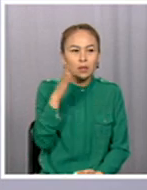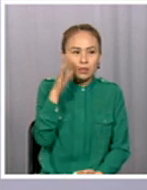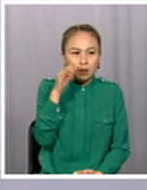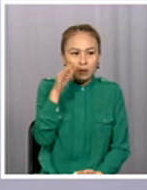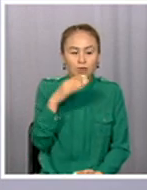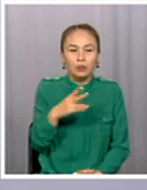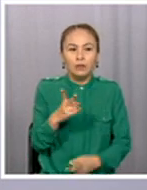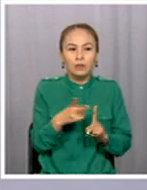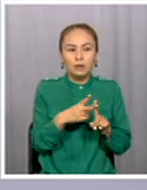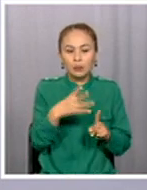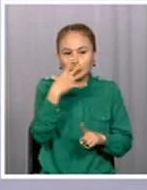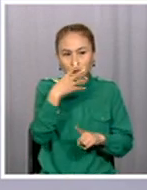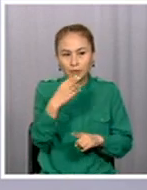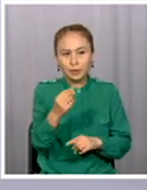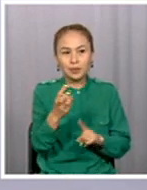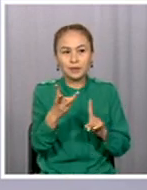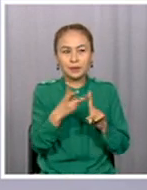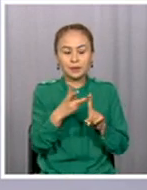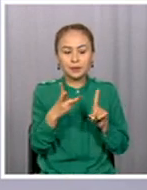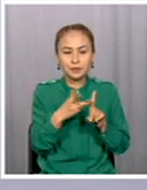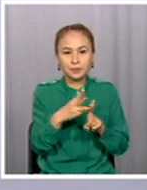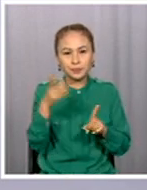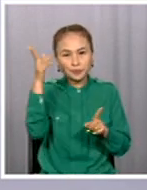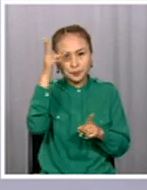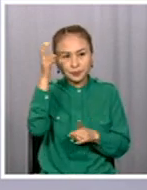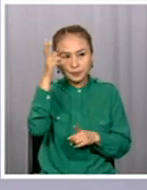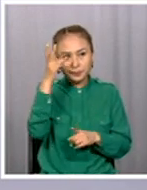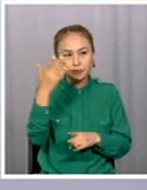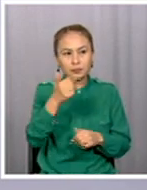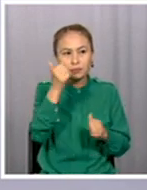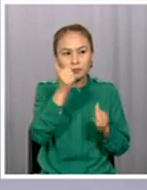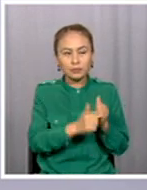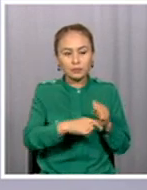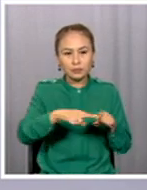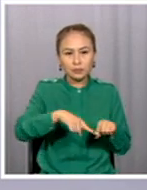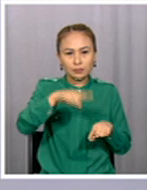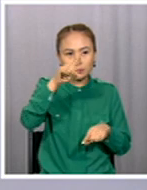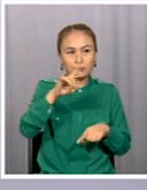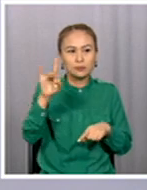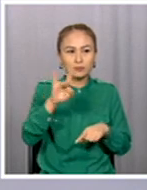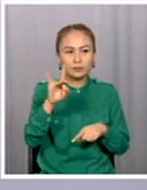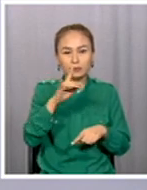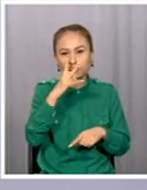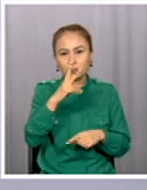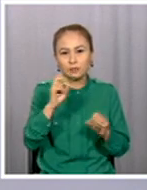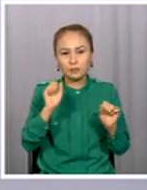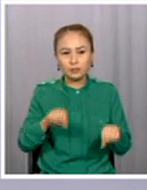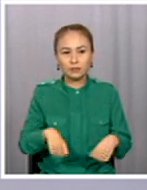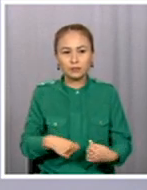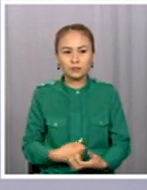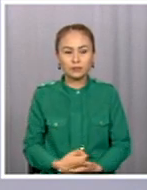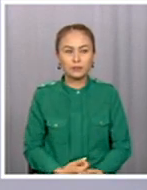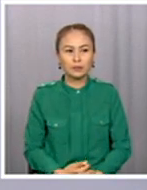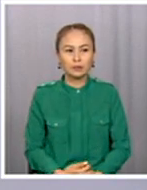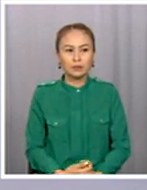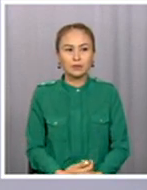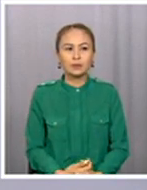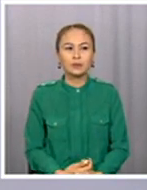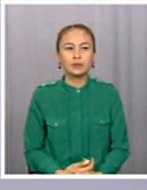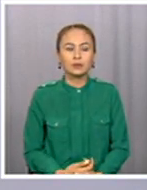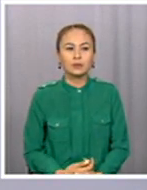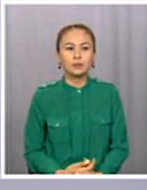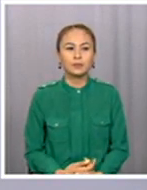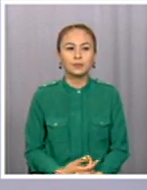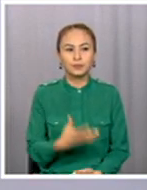және қоян. Ал тігінен осы әр жануардың сәйкесінше жылдамдығын табуға болады. Ал қарайық болар.